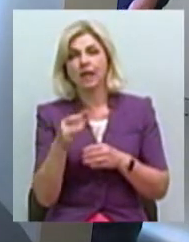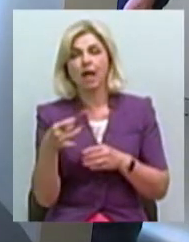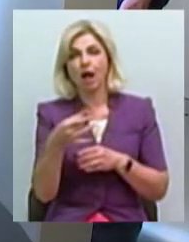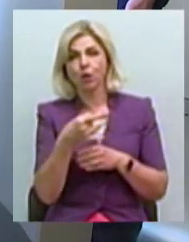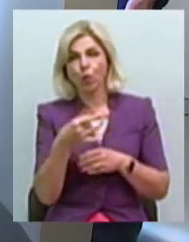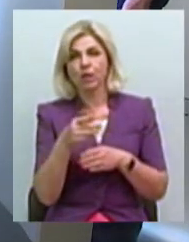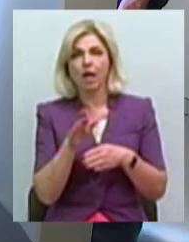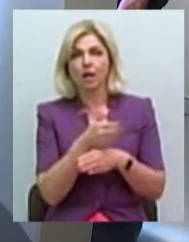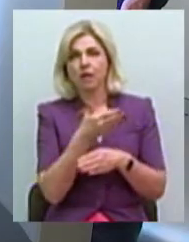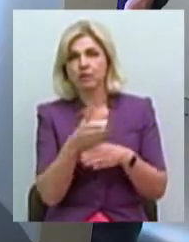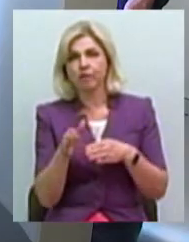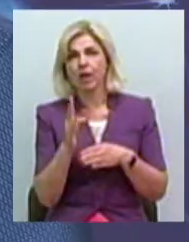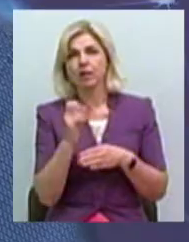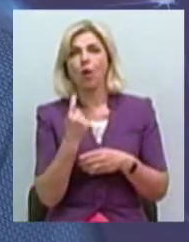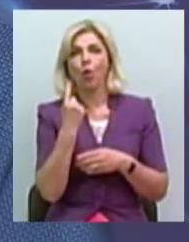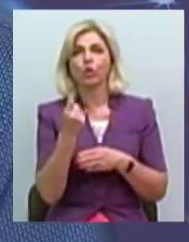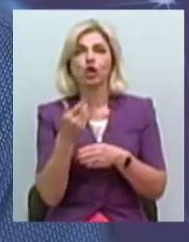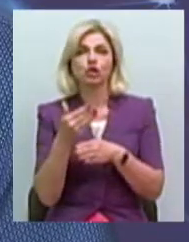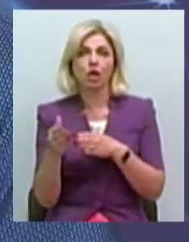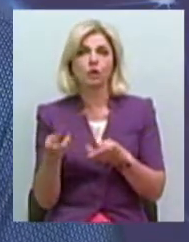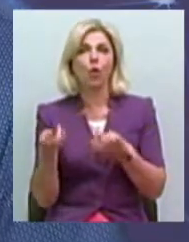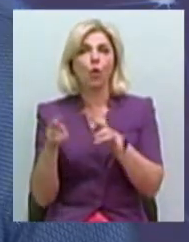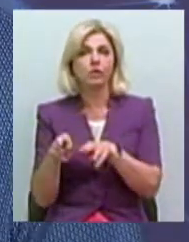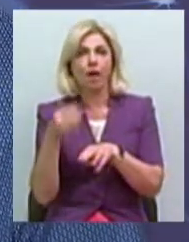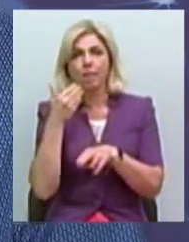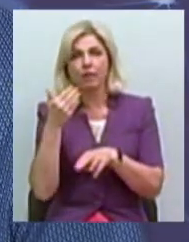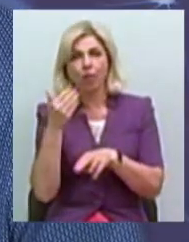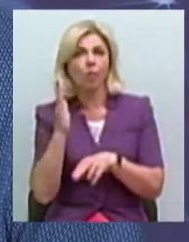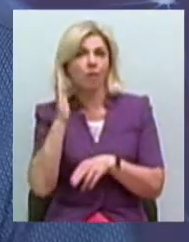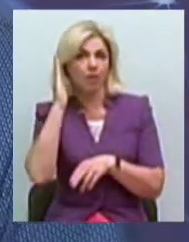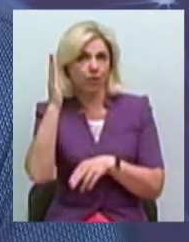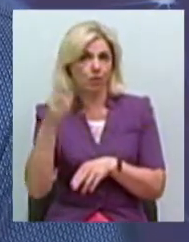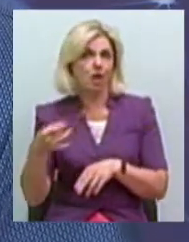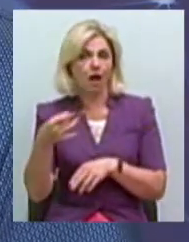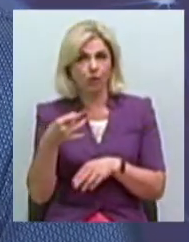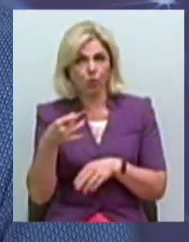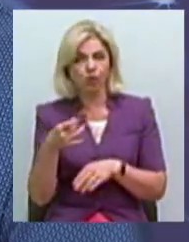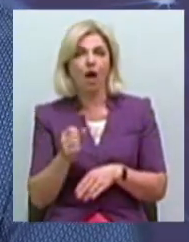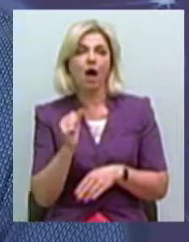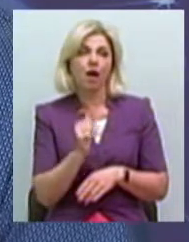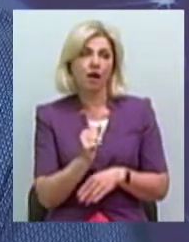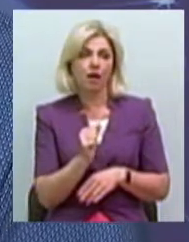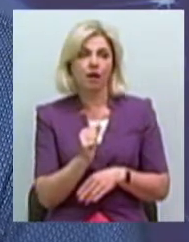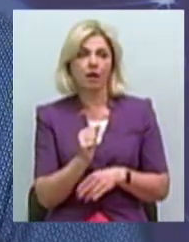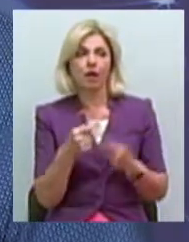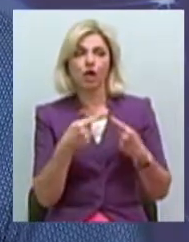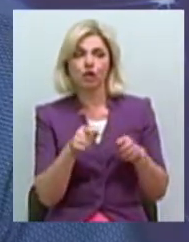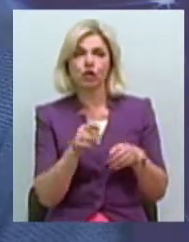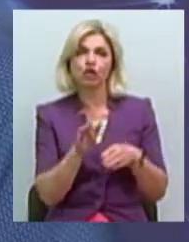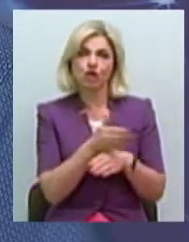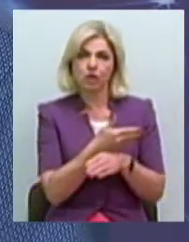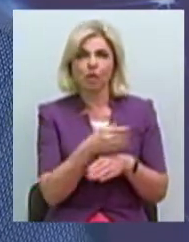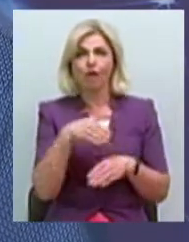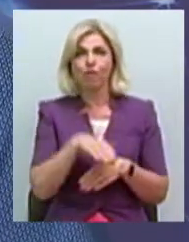розділяється навпіл. Одна частина залишається в Первомайському майбутньому районі, а інша частина – в